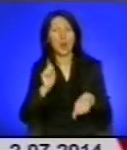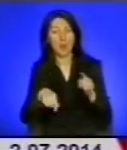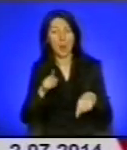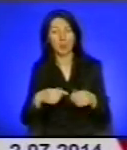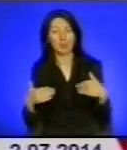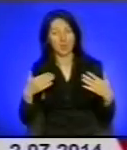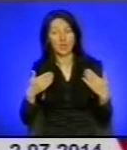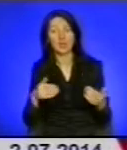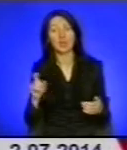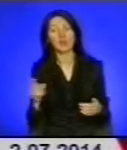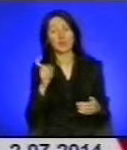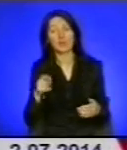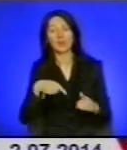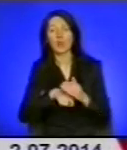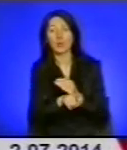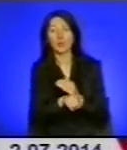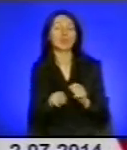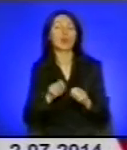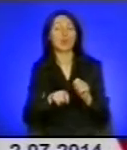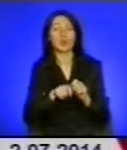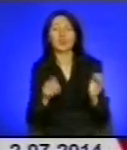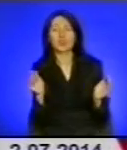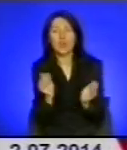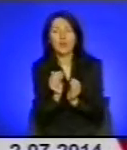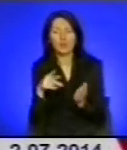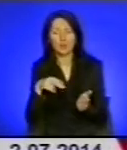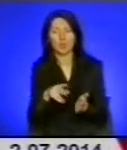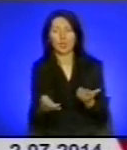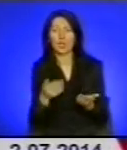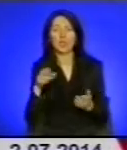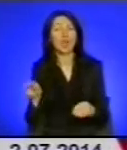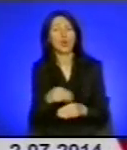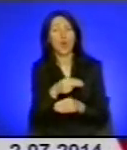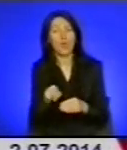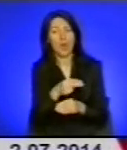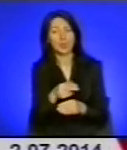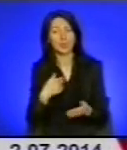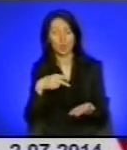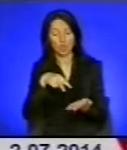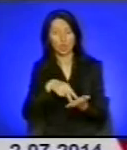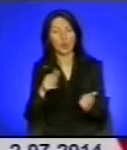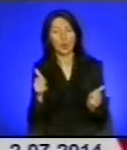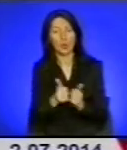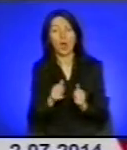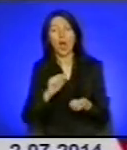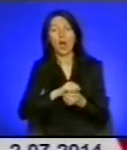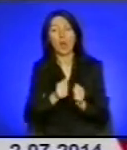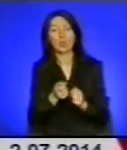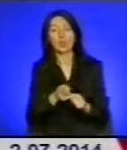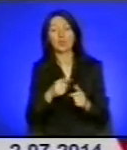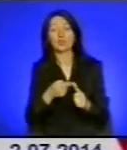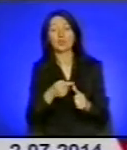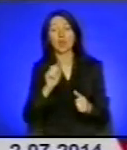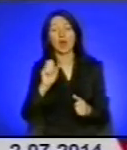перевіряли талію у найвужчому проході і навіть лікувалися Ми стоїмо біля каменя який називають Анальгін